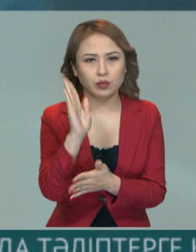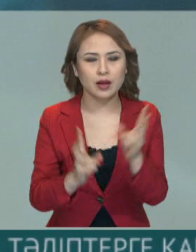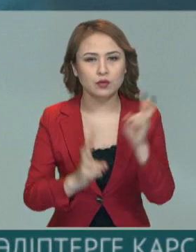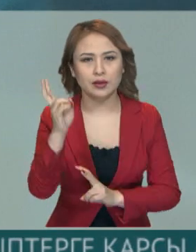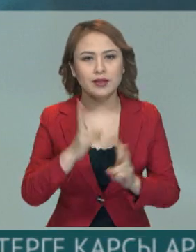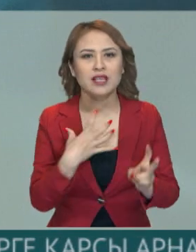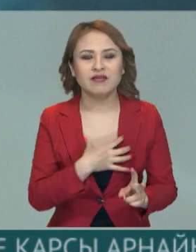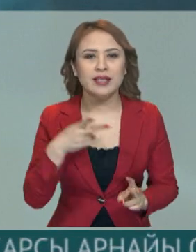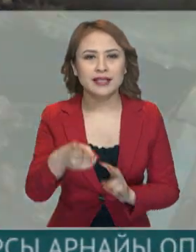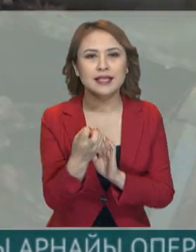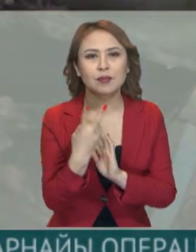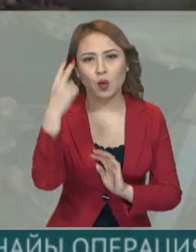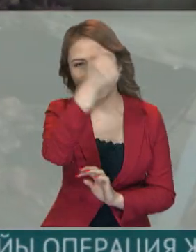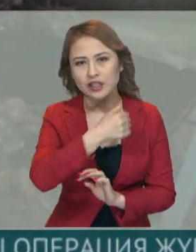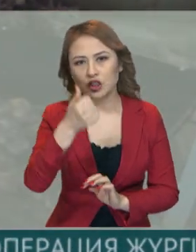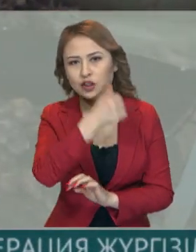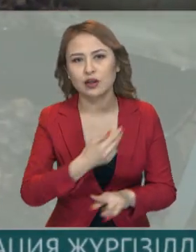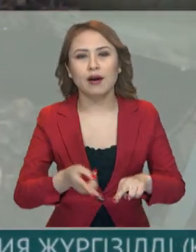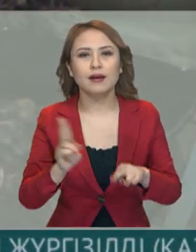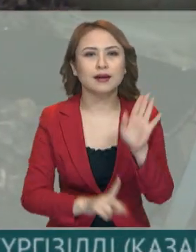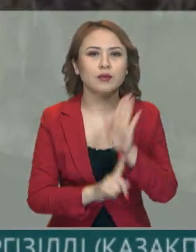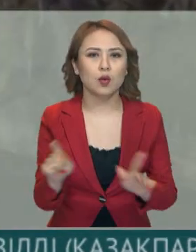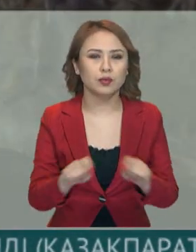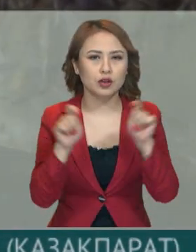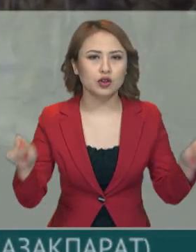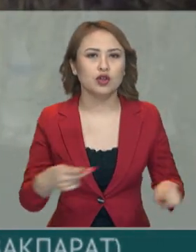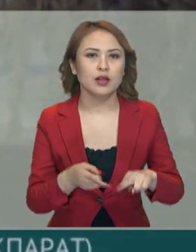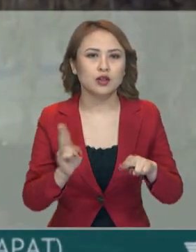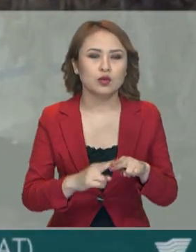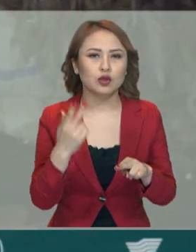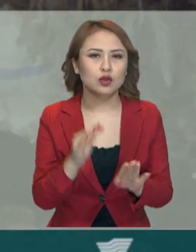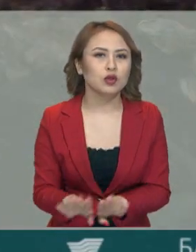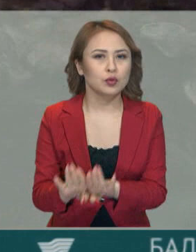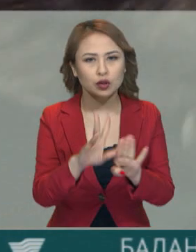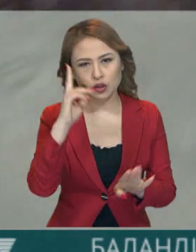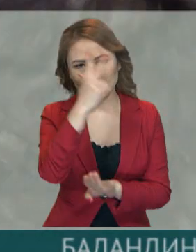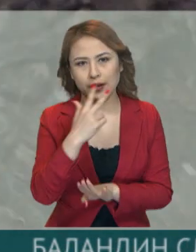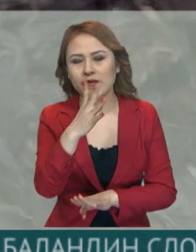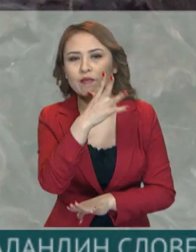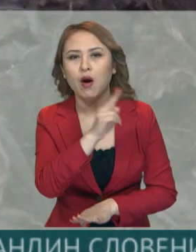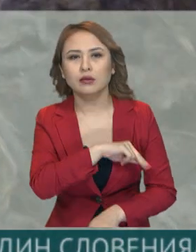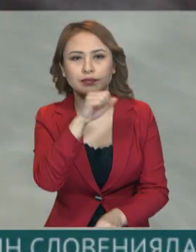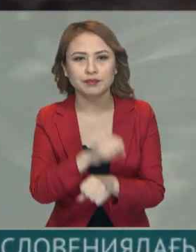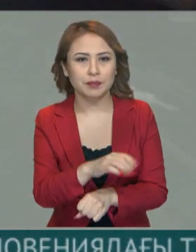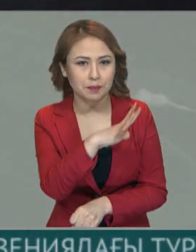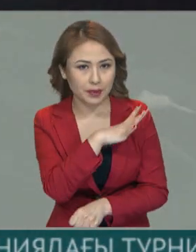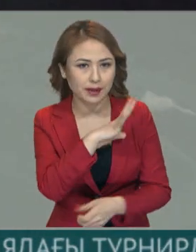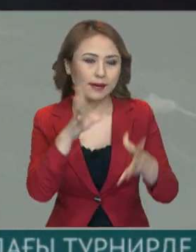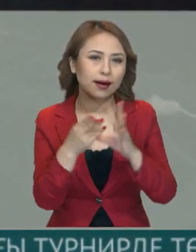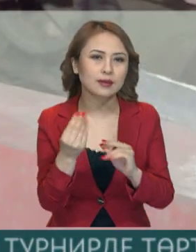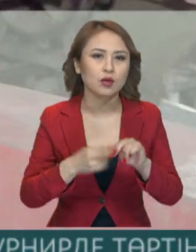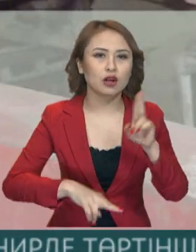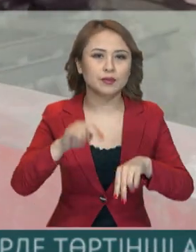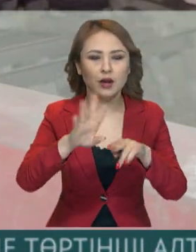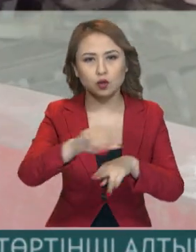қосылды. Кәсіпорынның негізгі 2012 жылы қаланған мен өнімге сұраныс болмай 3 жылдан кейін жұмысын тоқтатқан еді. Жергілікті